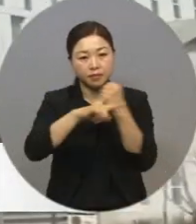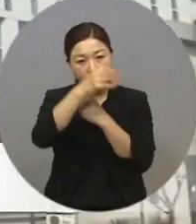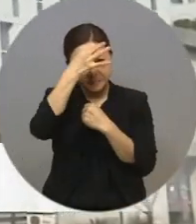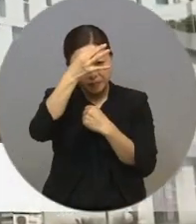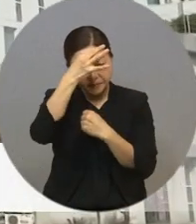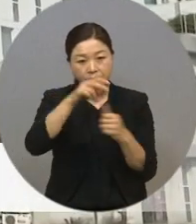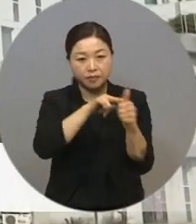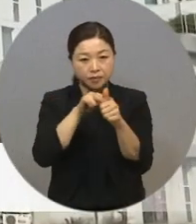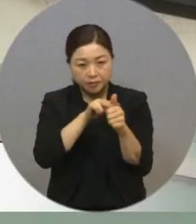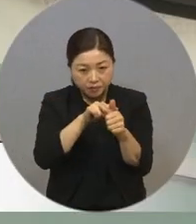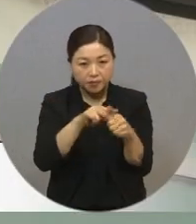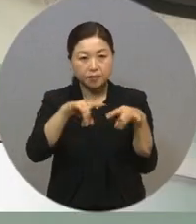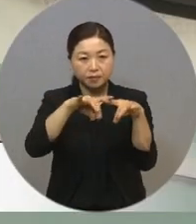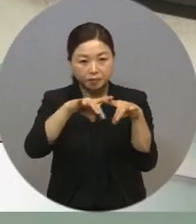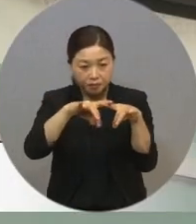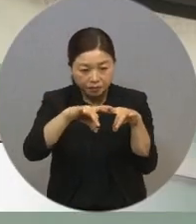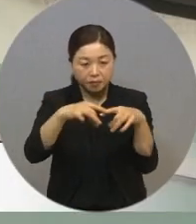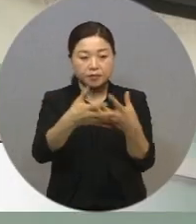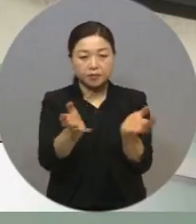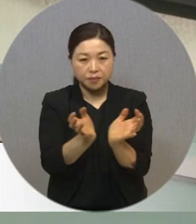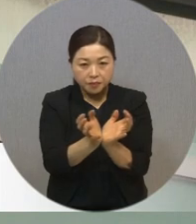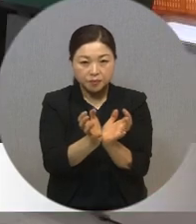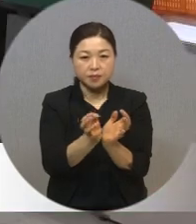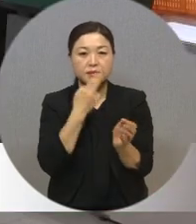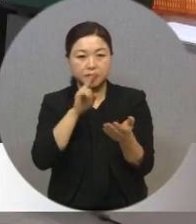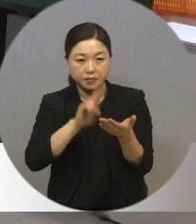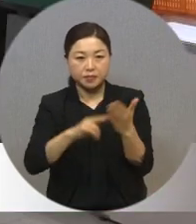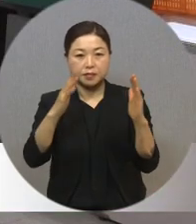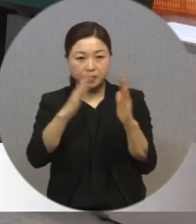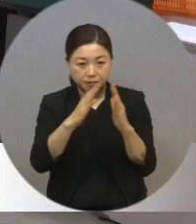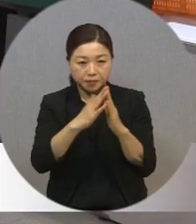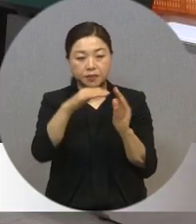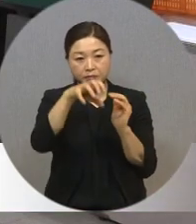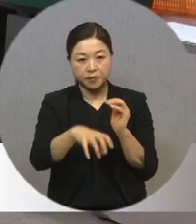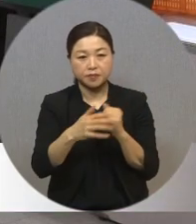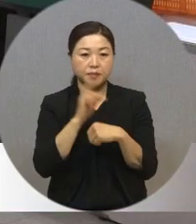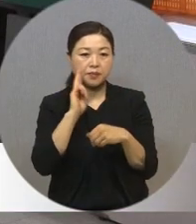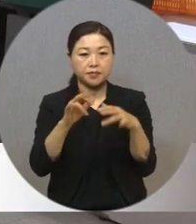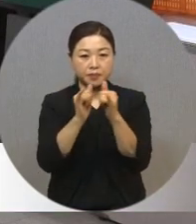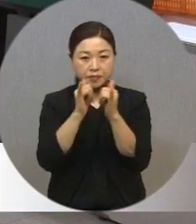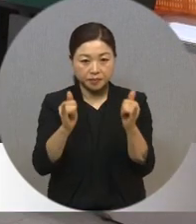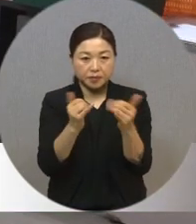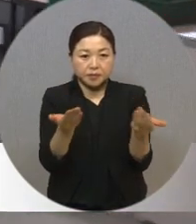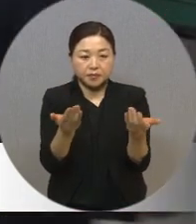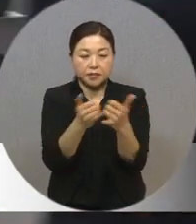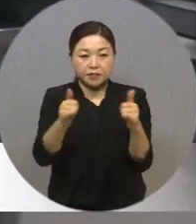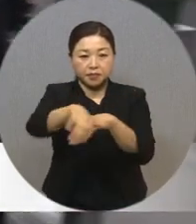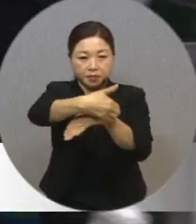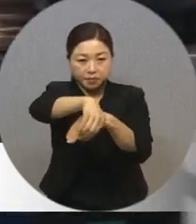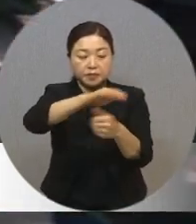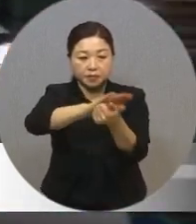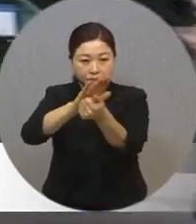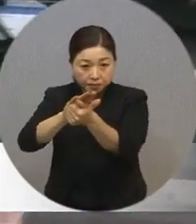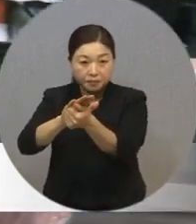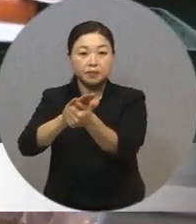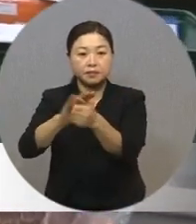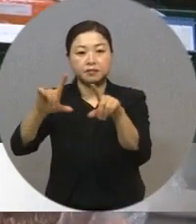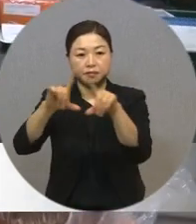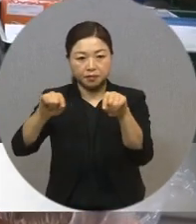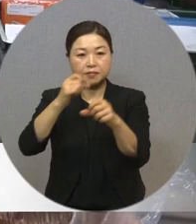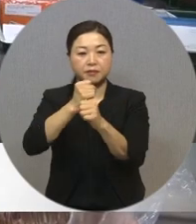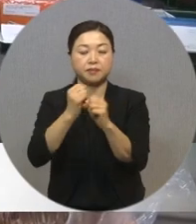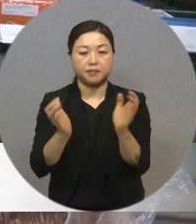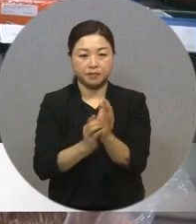과학기술정보통신부 우정사업본부는 중증장애인 근로자들의 출퇴근 교통비용 지원을 위한 우체국 동행카드를